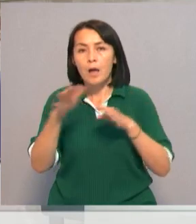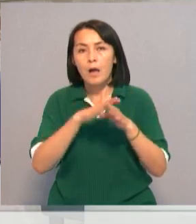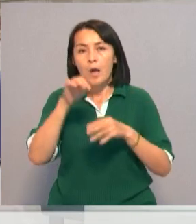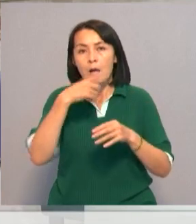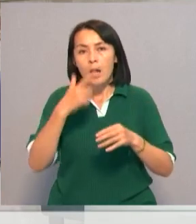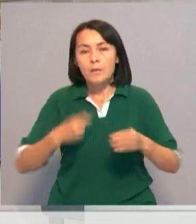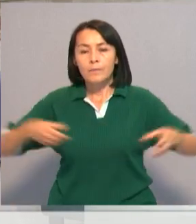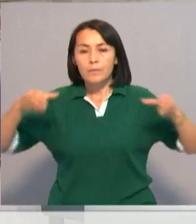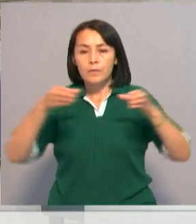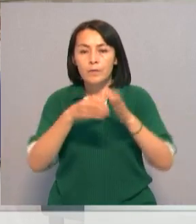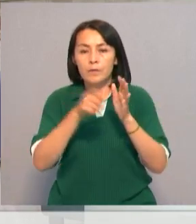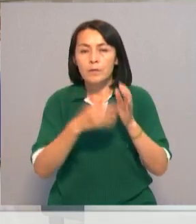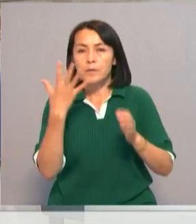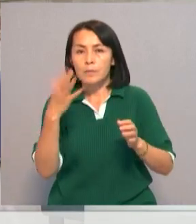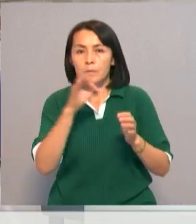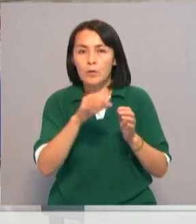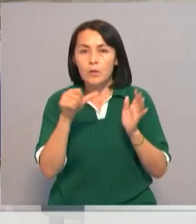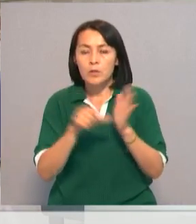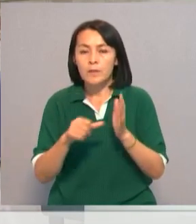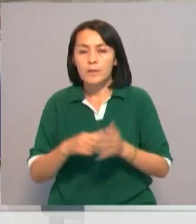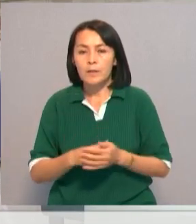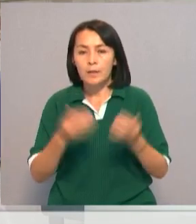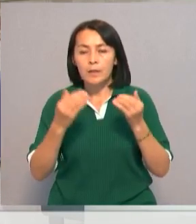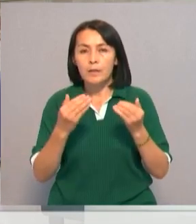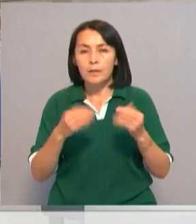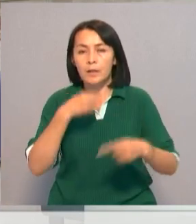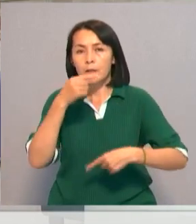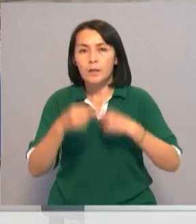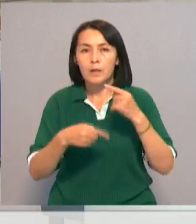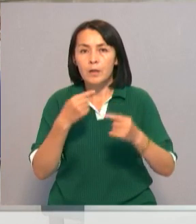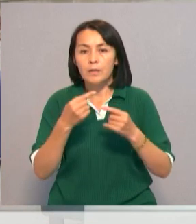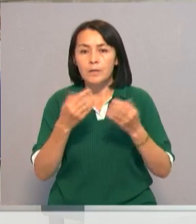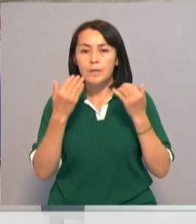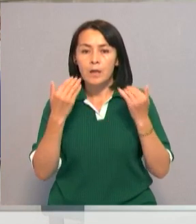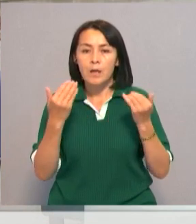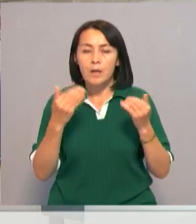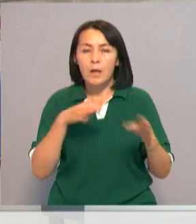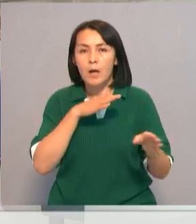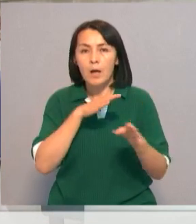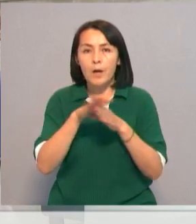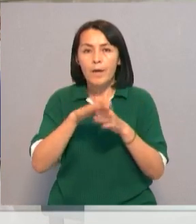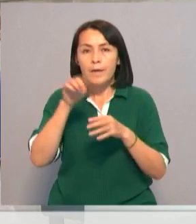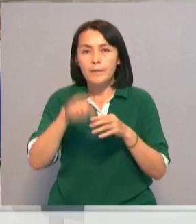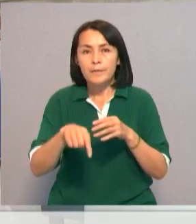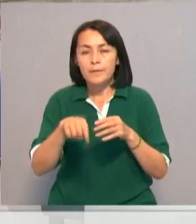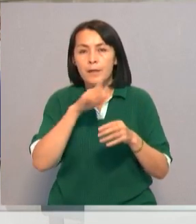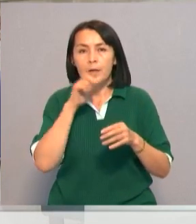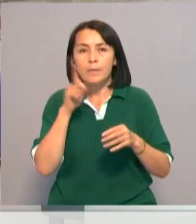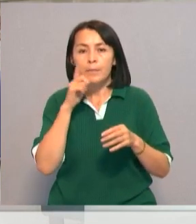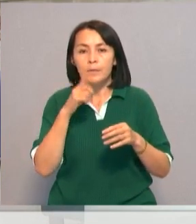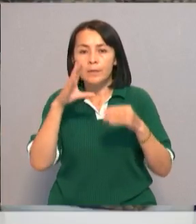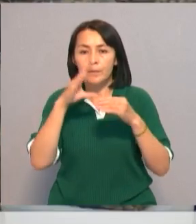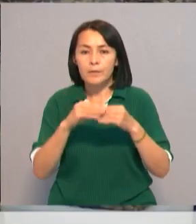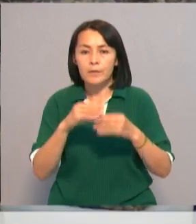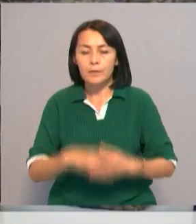для воинской части 6506, и далее будет главный переход на организованную для молодых